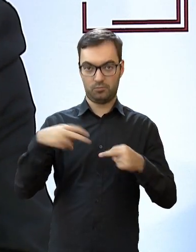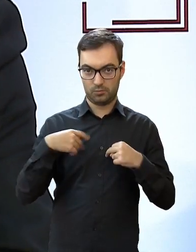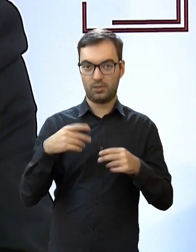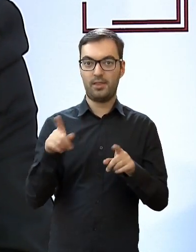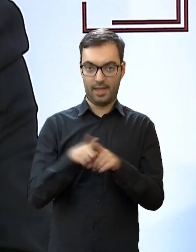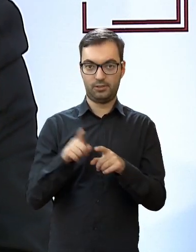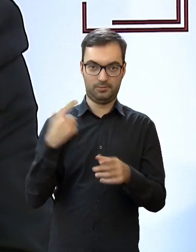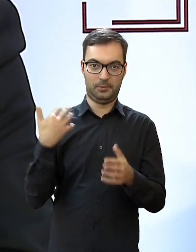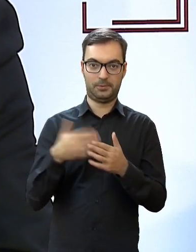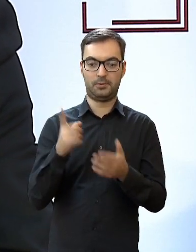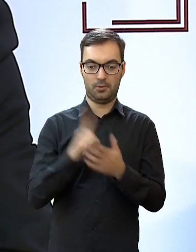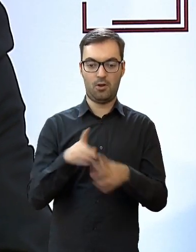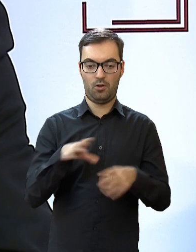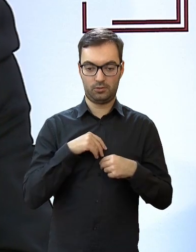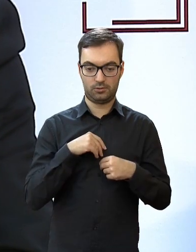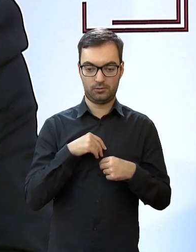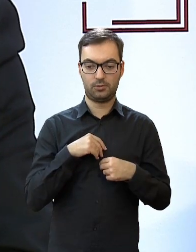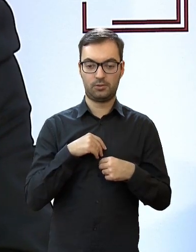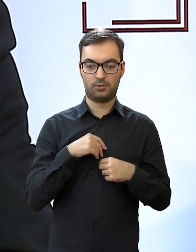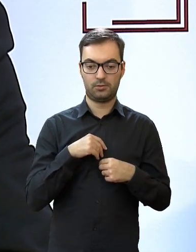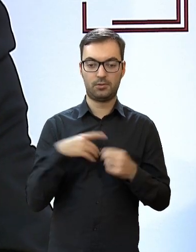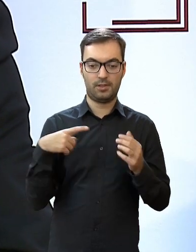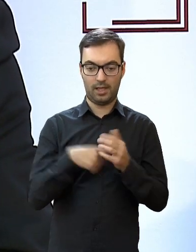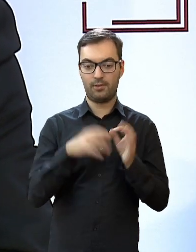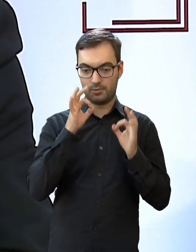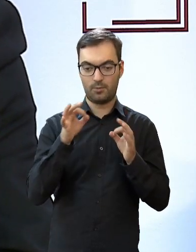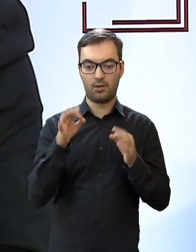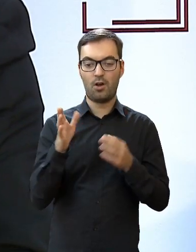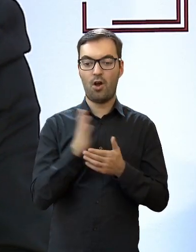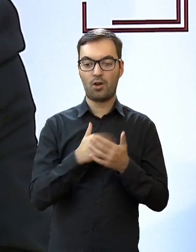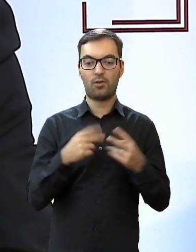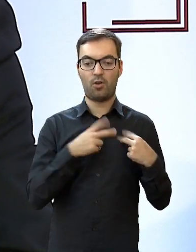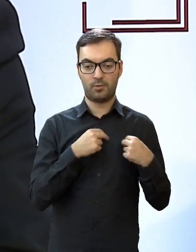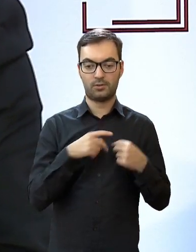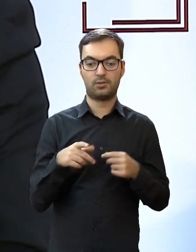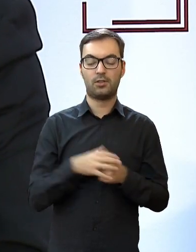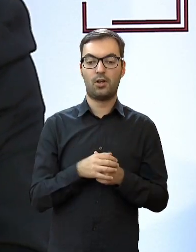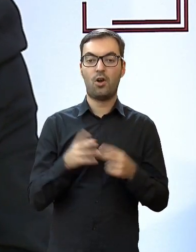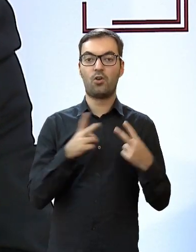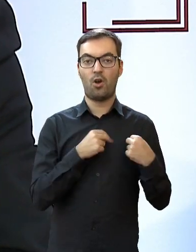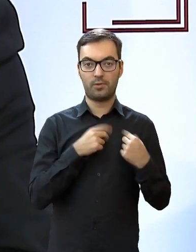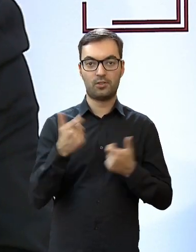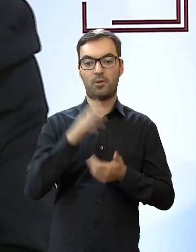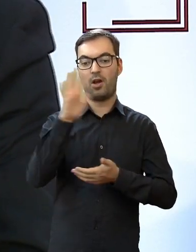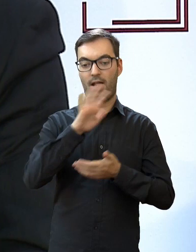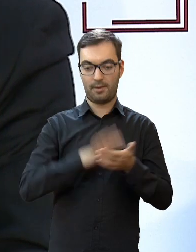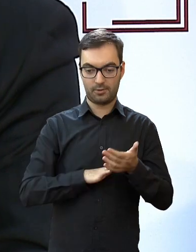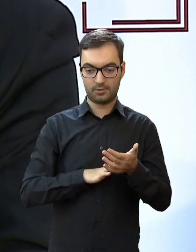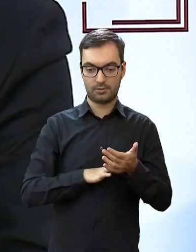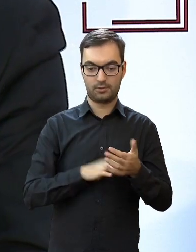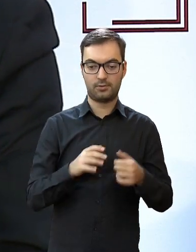międzyczasie dotrą do właściwych okręgowych komisji wyborczych. Te komisje okręgowe sporządzą protokoły teraz